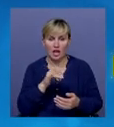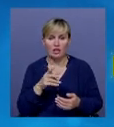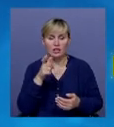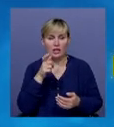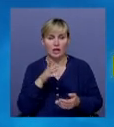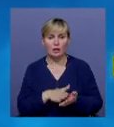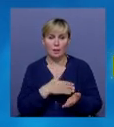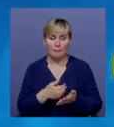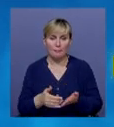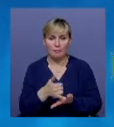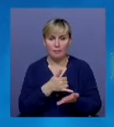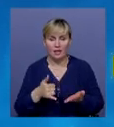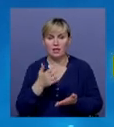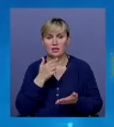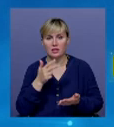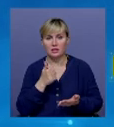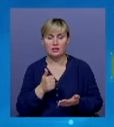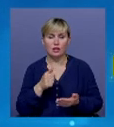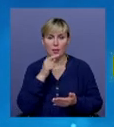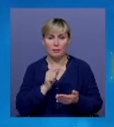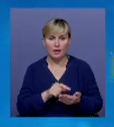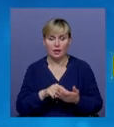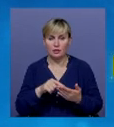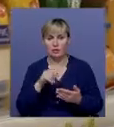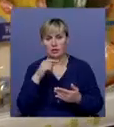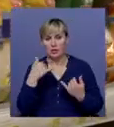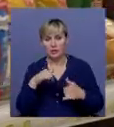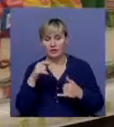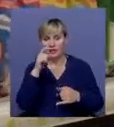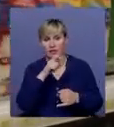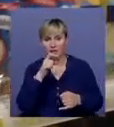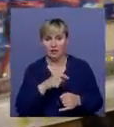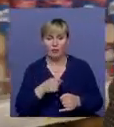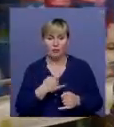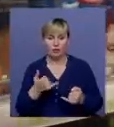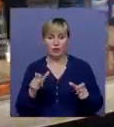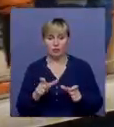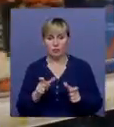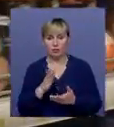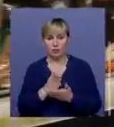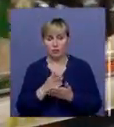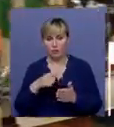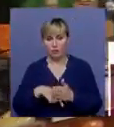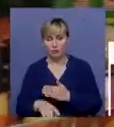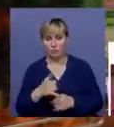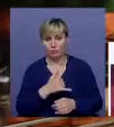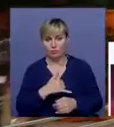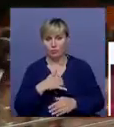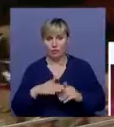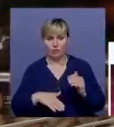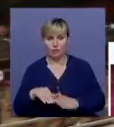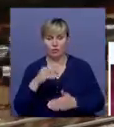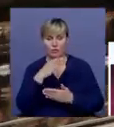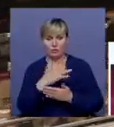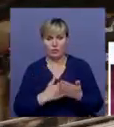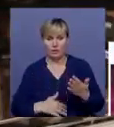яйца, масло подсолнечное и сливочное, мясо курицы, молоко и кефир. Мы находимся в одном из крупных торговых точек города. У меня на руках перечень